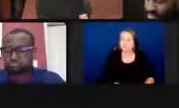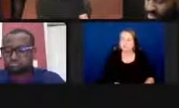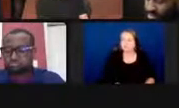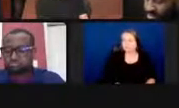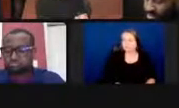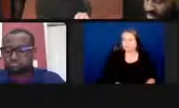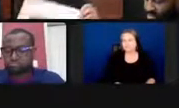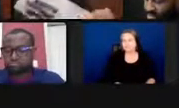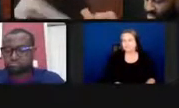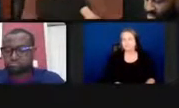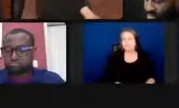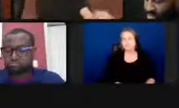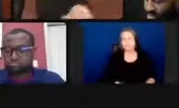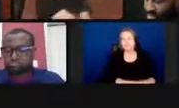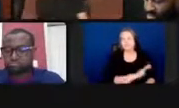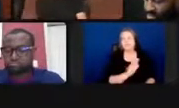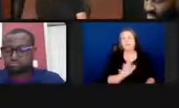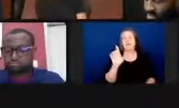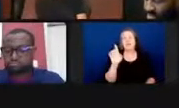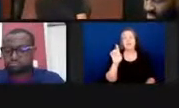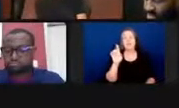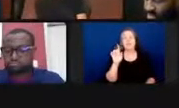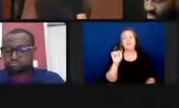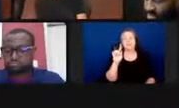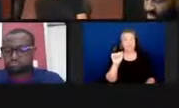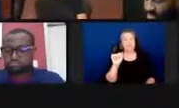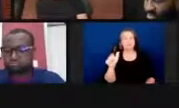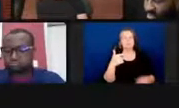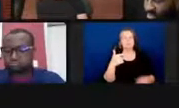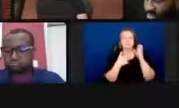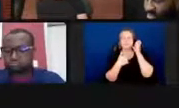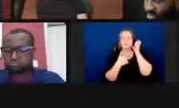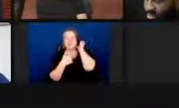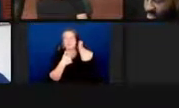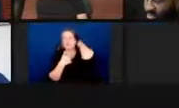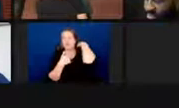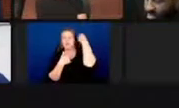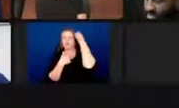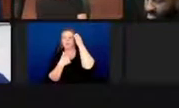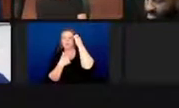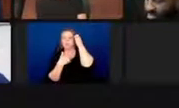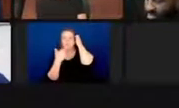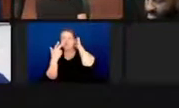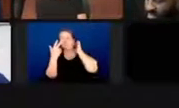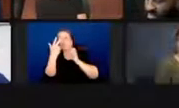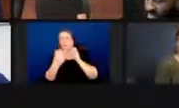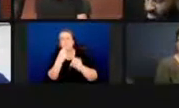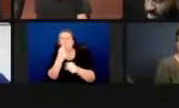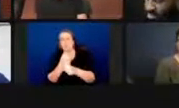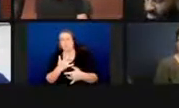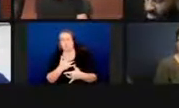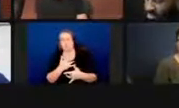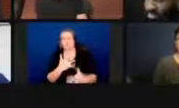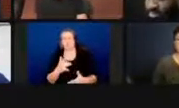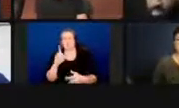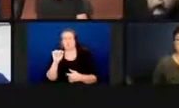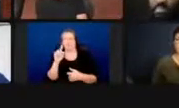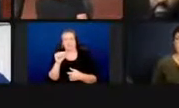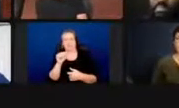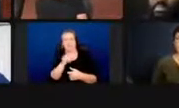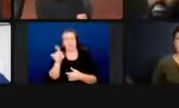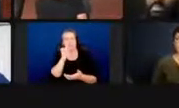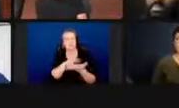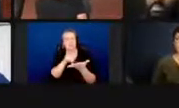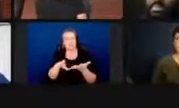wanakuwa wanajumuishwa katika kazi yetu. Hapa tunaona data ambayo inaonyesha